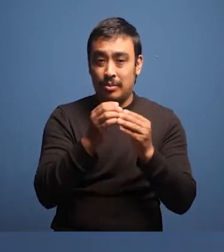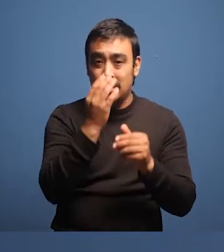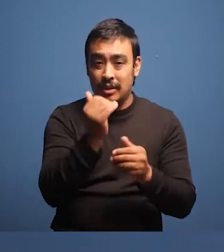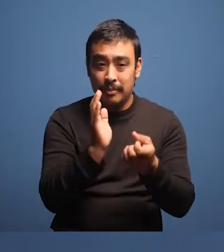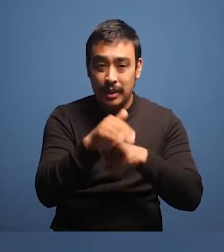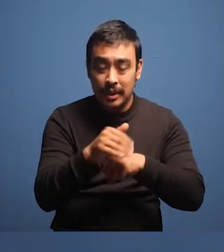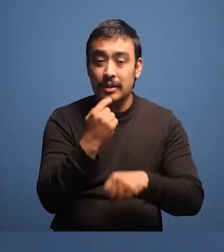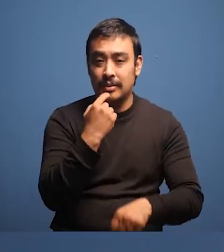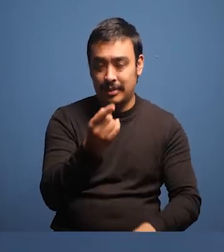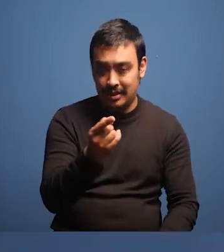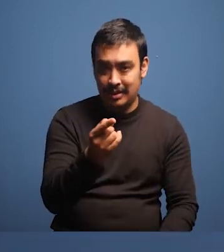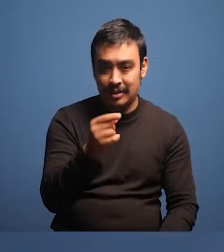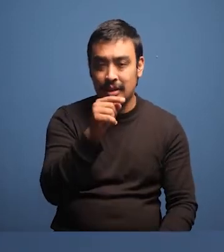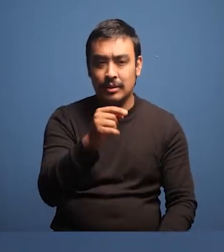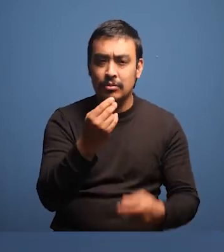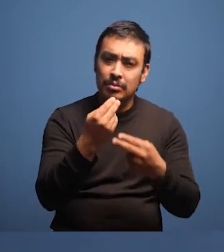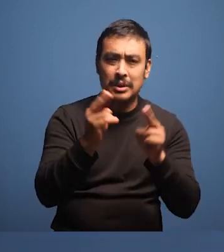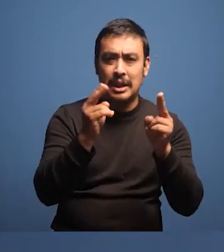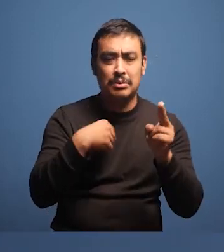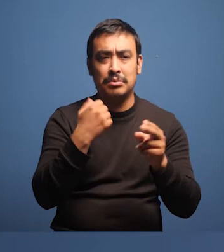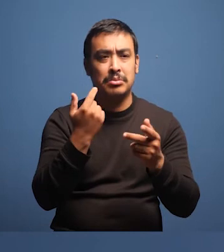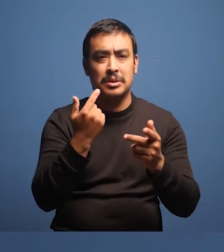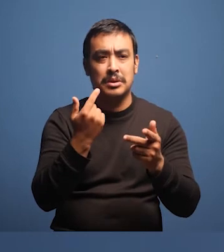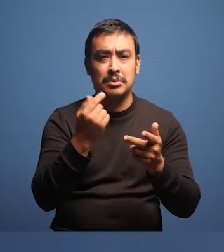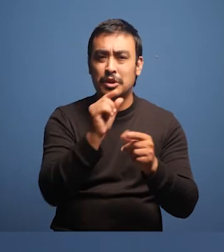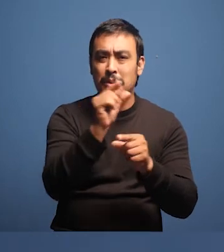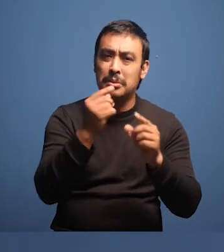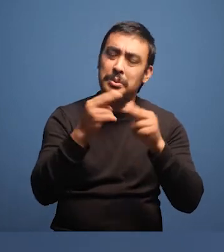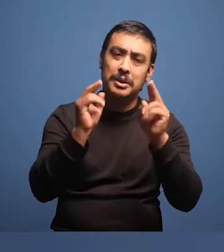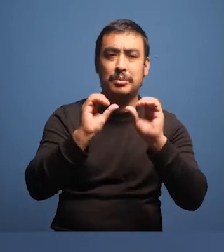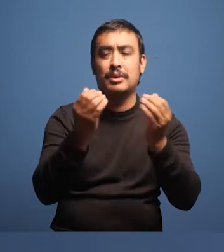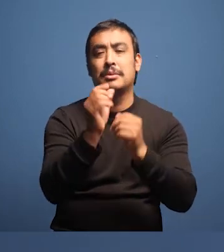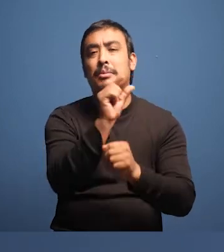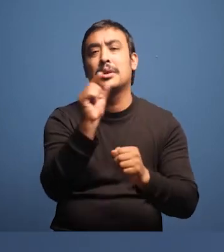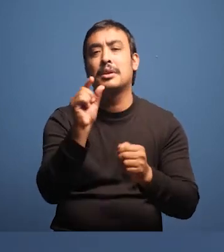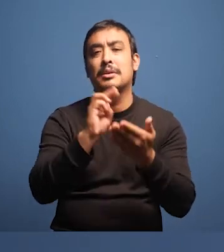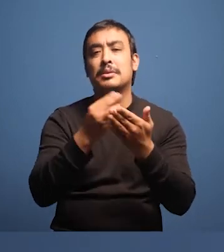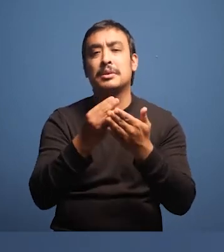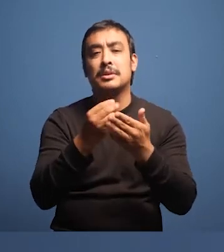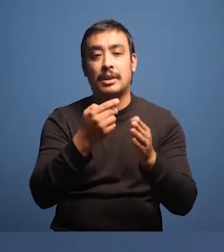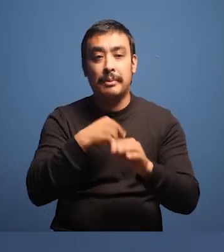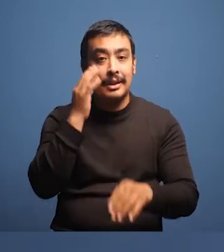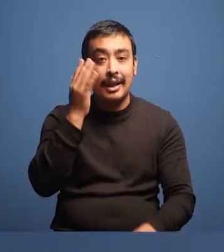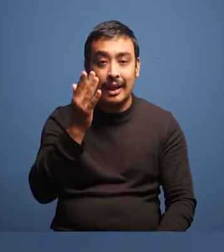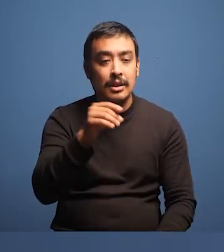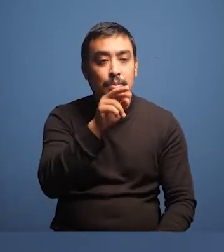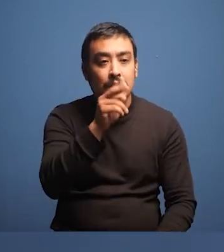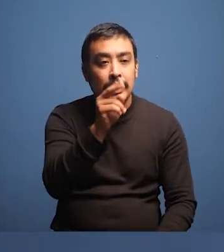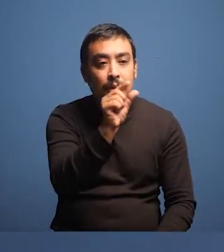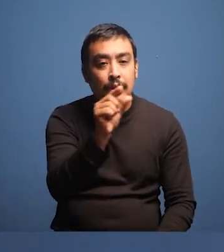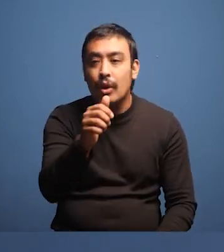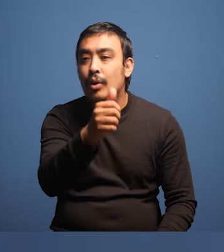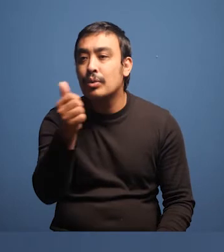भइरहेको छ भन्दाखेरि चाहिँ दे हेभ फ्रिडम अफ वर्ड के होइन जुन वर्ड पनि युज गर्नुहुन्छ अनि हामीलाई चाहिँ के थाहा हुँदैन भन्दाखेरि हामीले बोलेको त्यही वर्डले